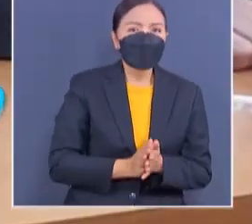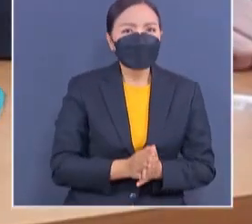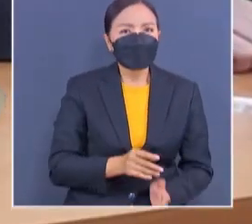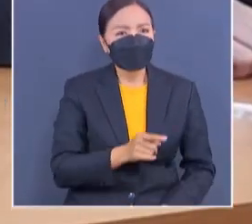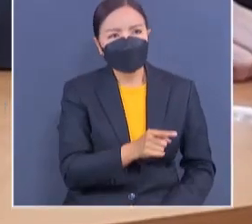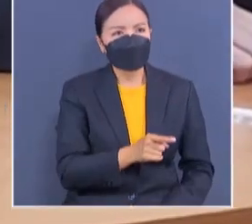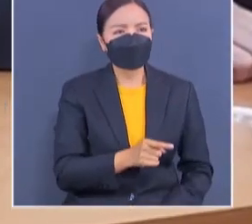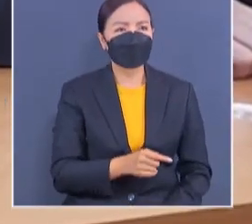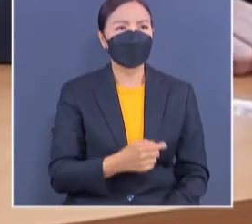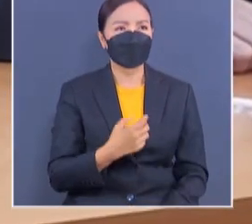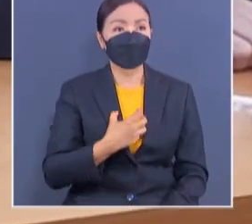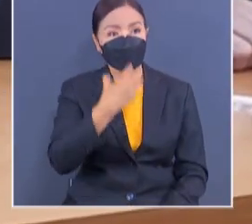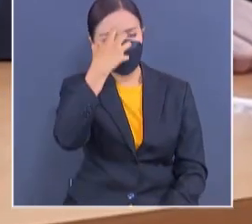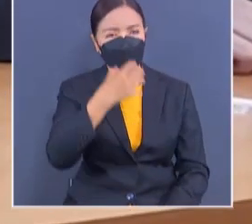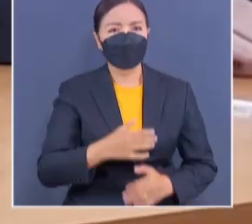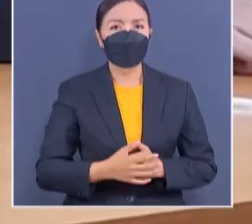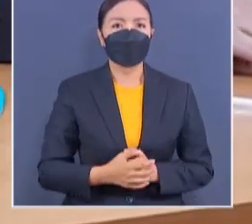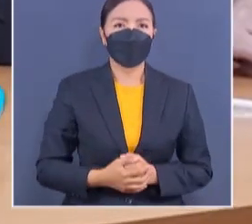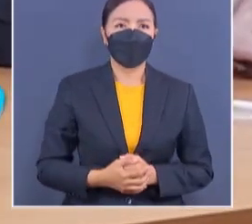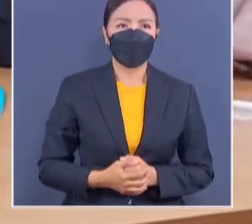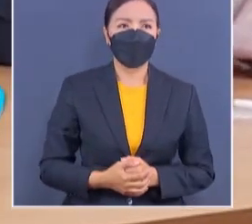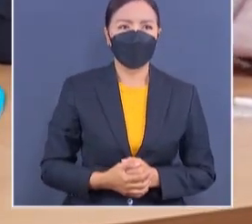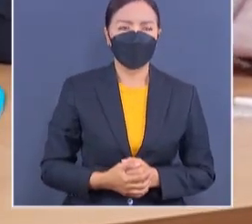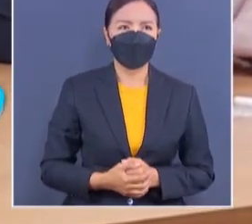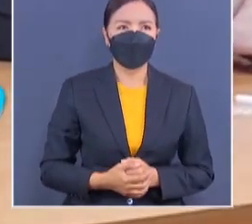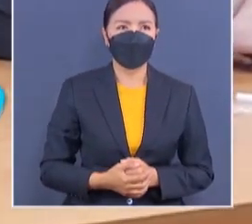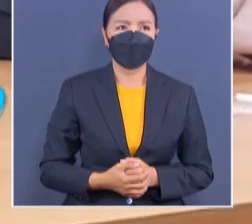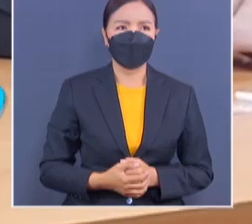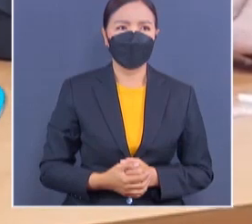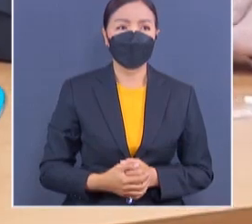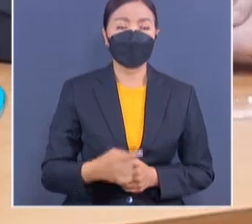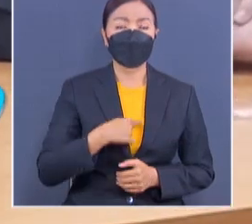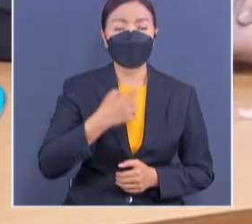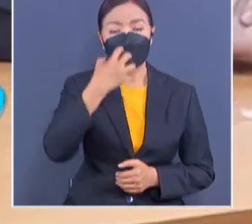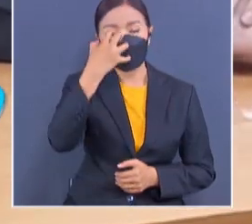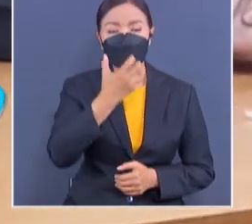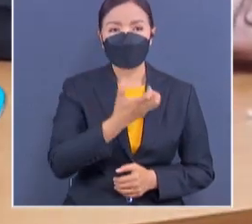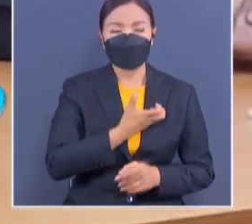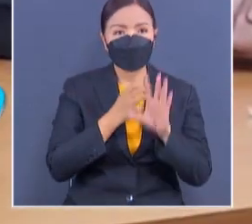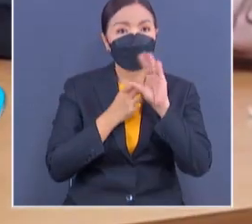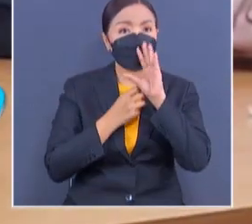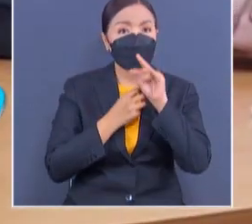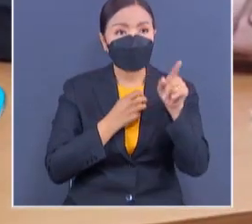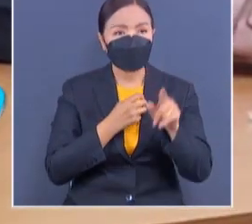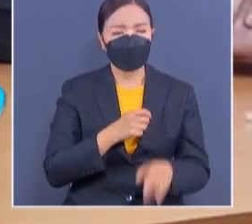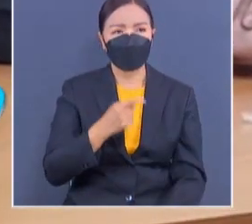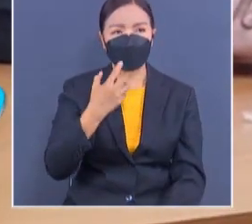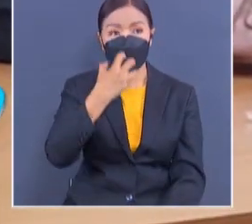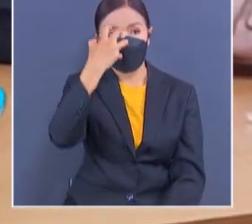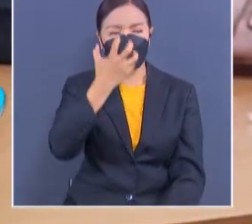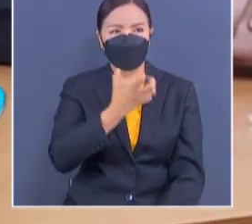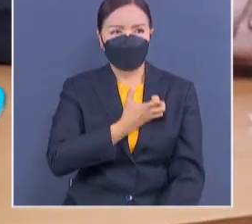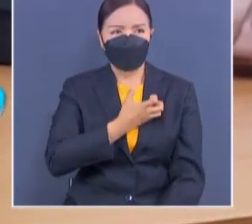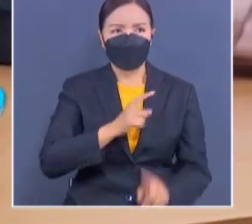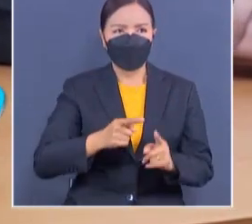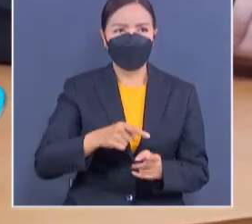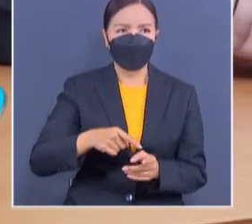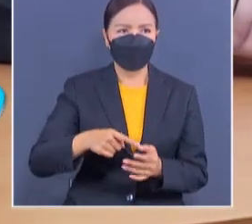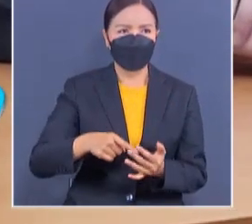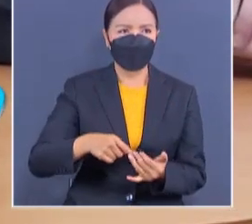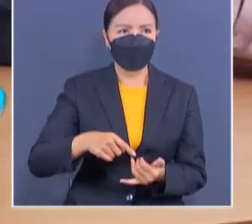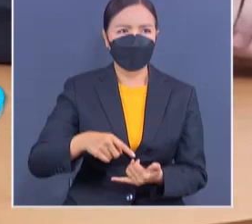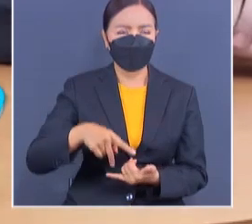รถหน้าเขาจริงค่ะเพราะว่าหนูเจ็บใจโมโหหนูแค้นที่โดนท้าทายอะไรอย่างนี้ค่ะแต่ไม่ได้นั่งนะคะไม่ได้นั่งตามข่าว